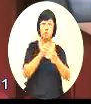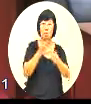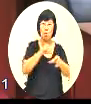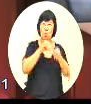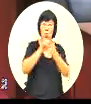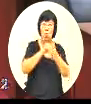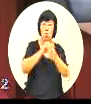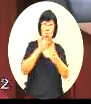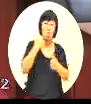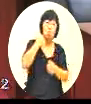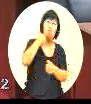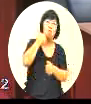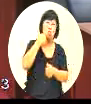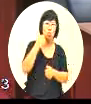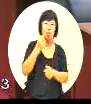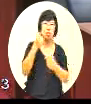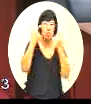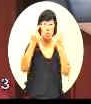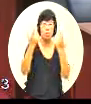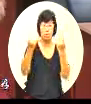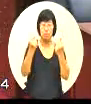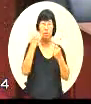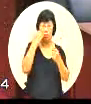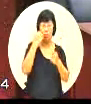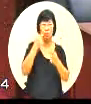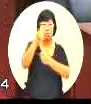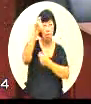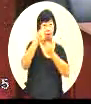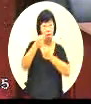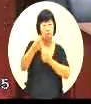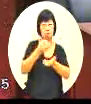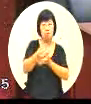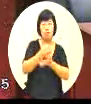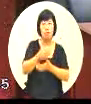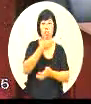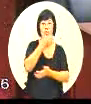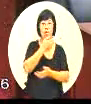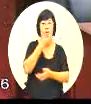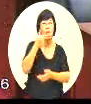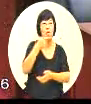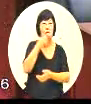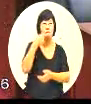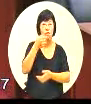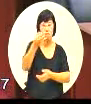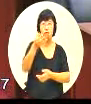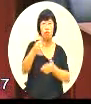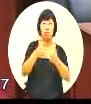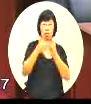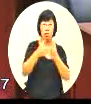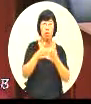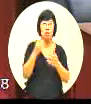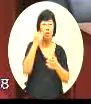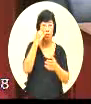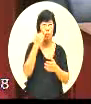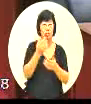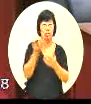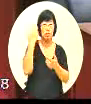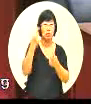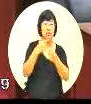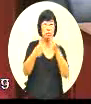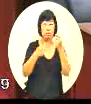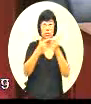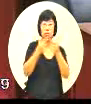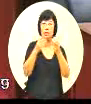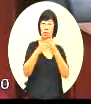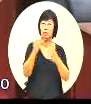要来买单啦，不然我们永远都要付利息。市长你也知道，高雄市在20年前我们一年的资本门大概有